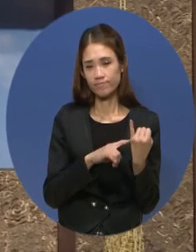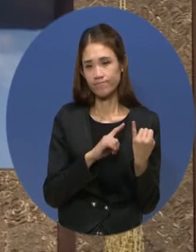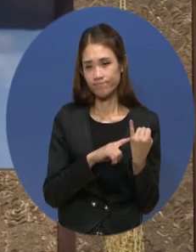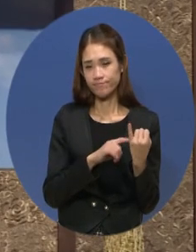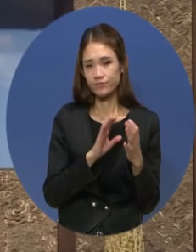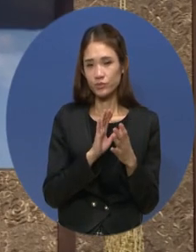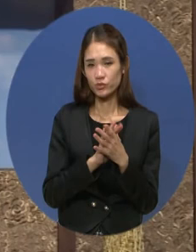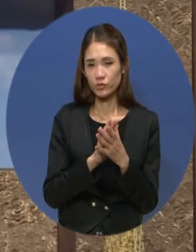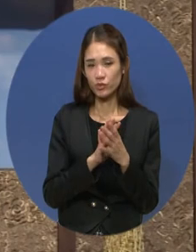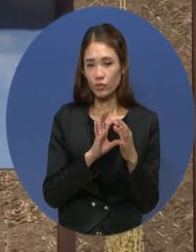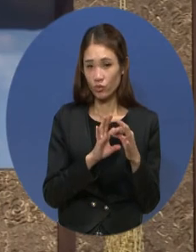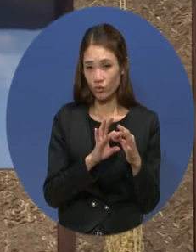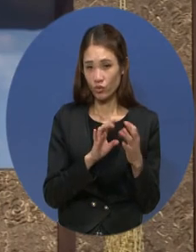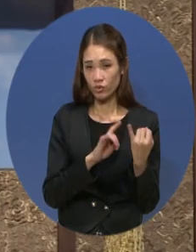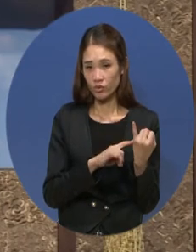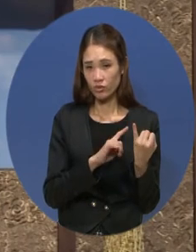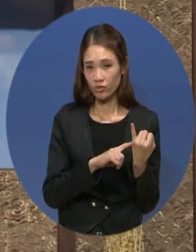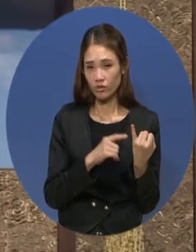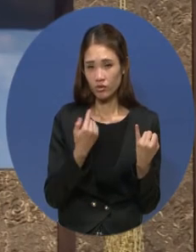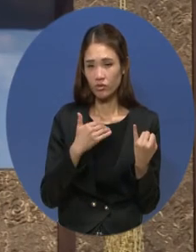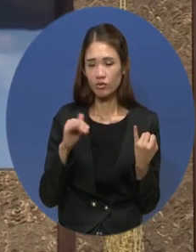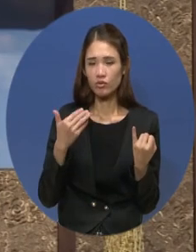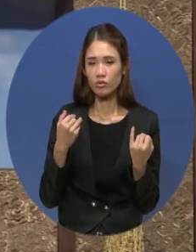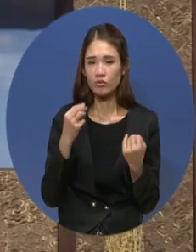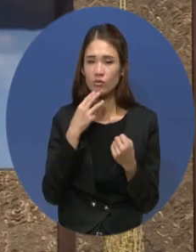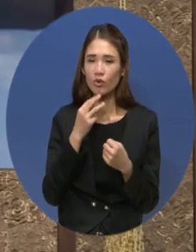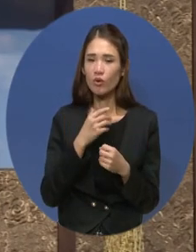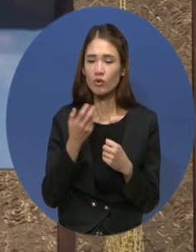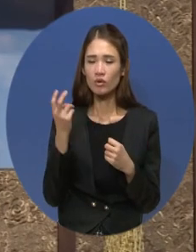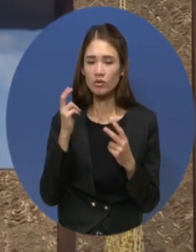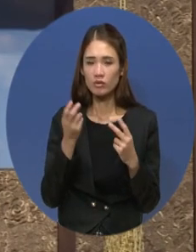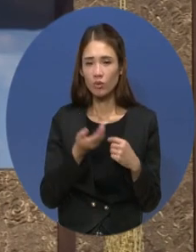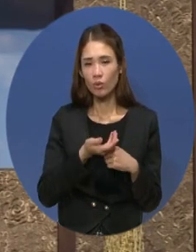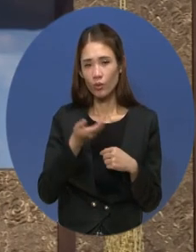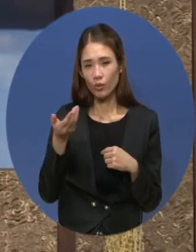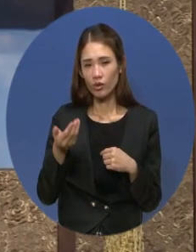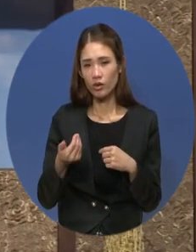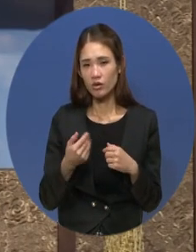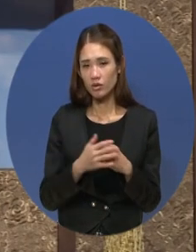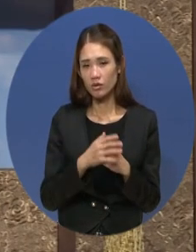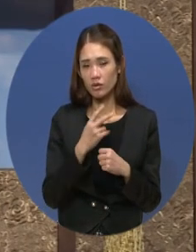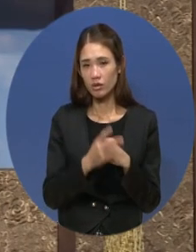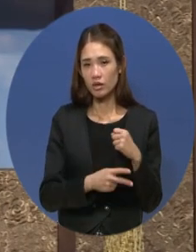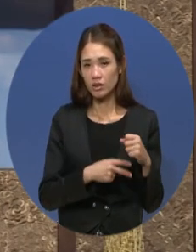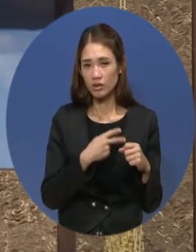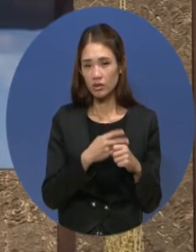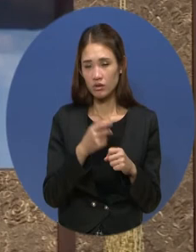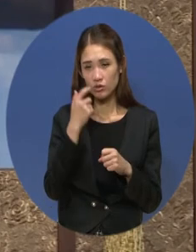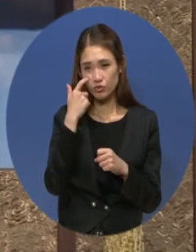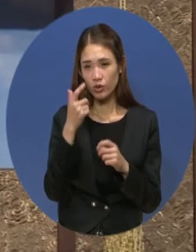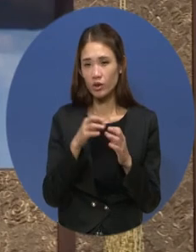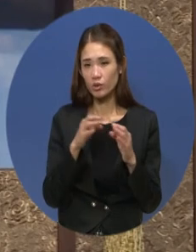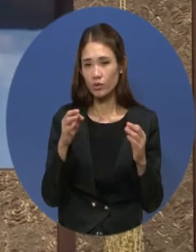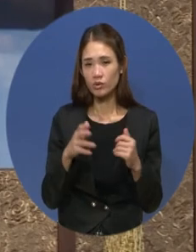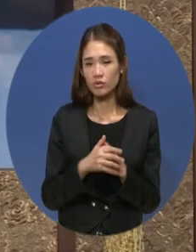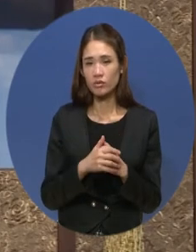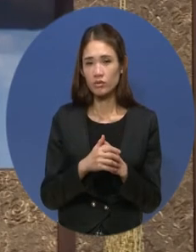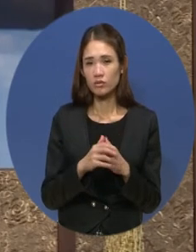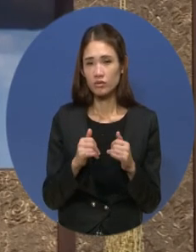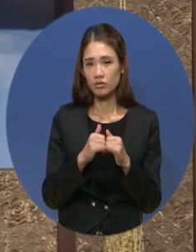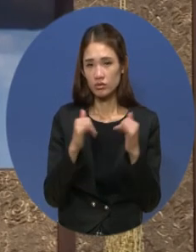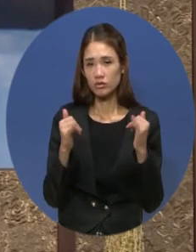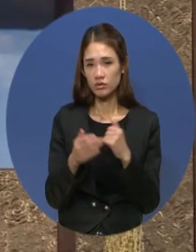가지고서 어제가 이제 99년 서울로 이전할 때까지 극장을 옮기기 전까지 4 1 2년 반 동안